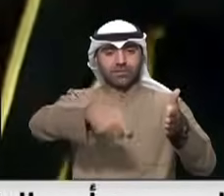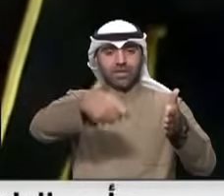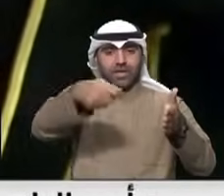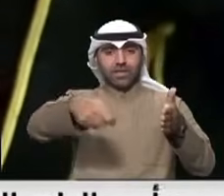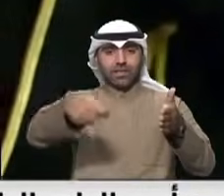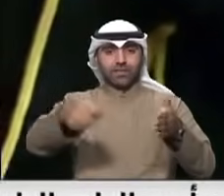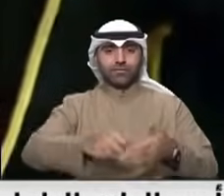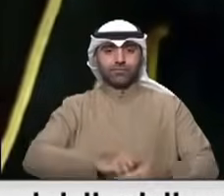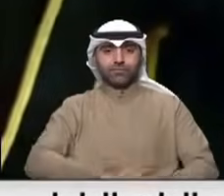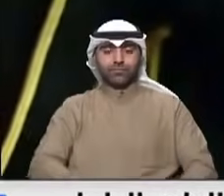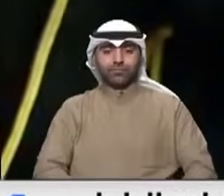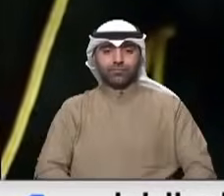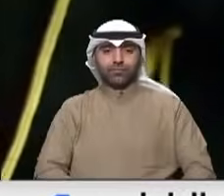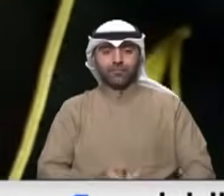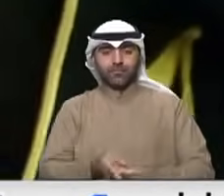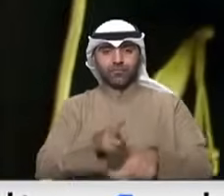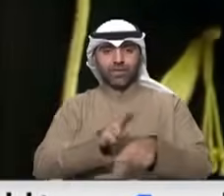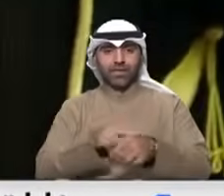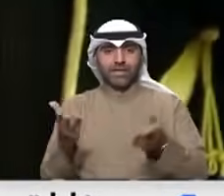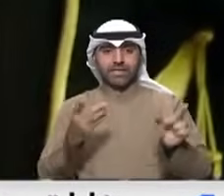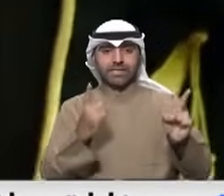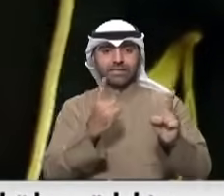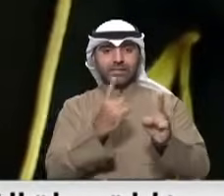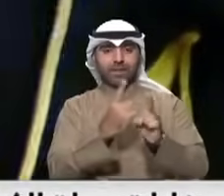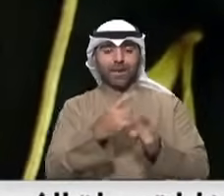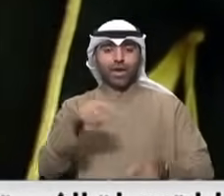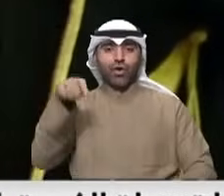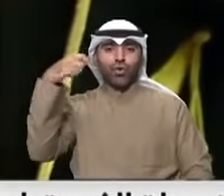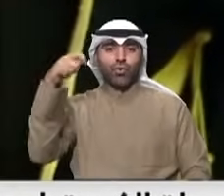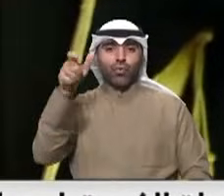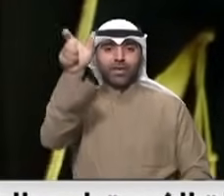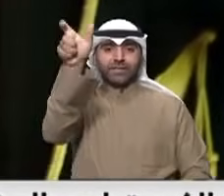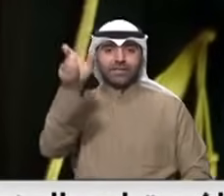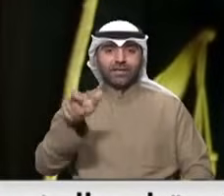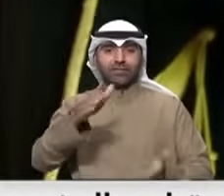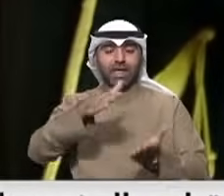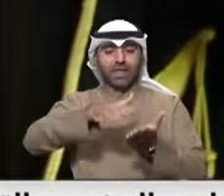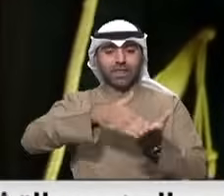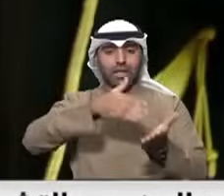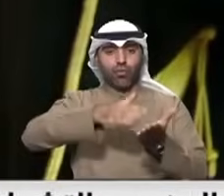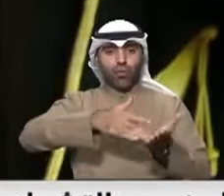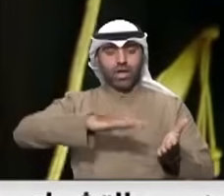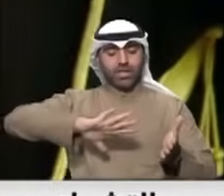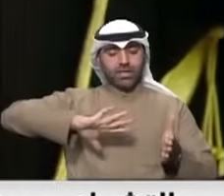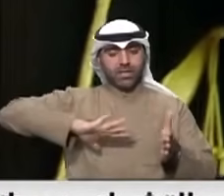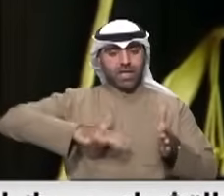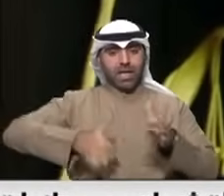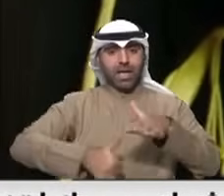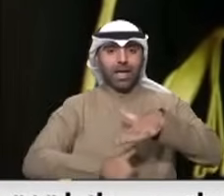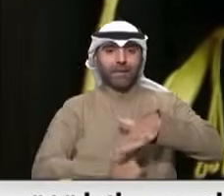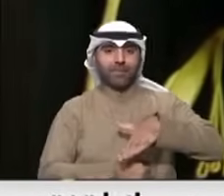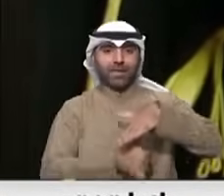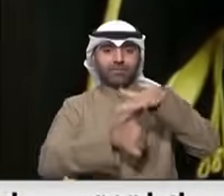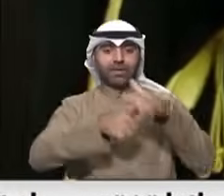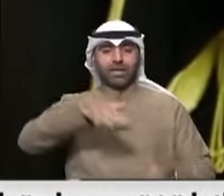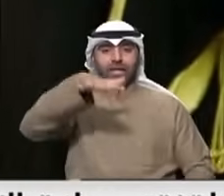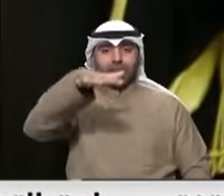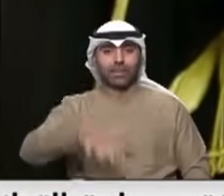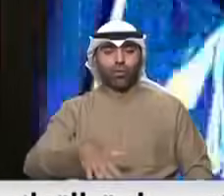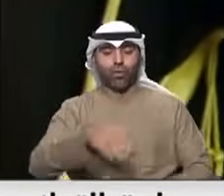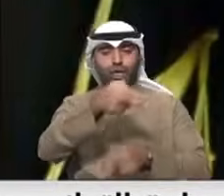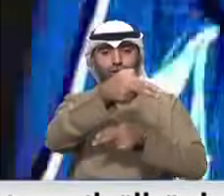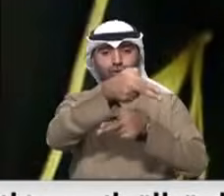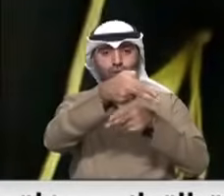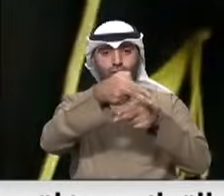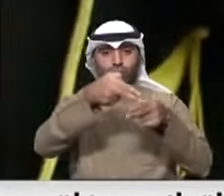الشيوخ الكرام وقد كان في استقبال فخامتها على ارض المطار معالي وزير شؤون الديوان الاميري الشيخ